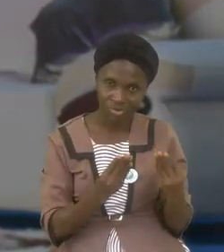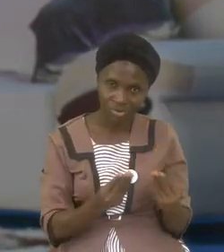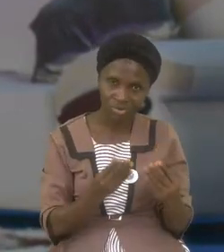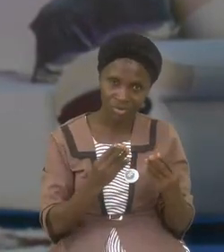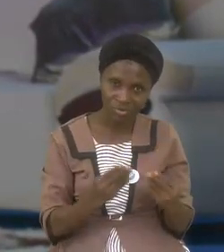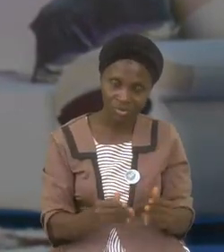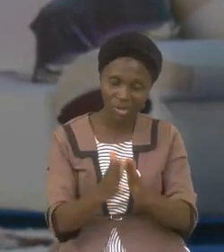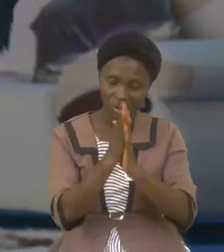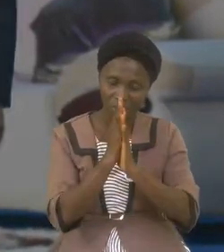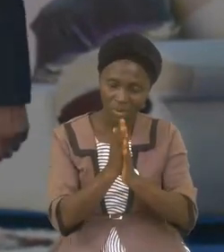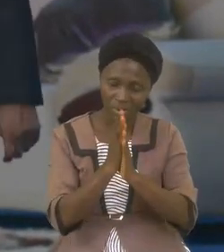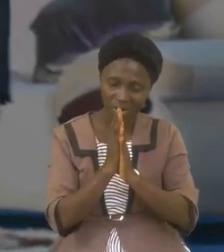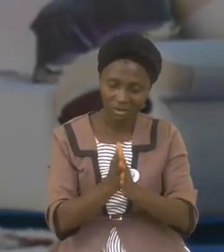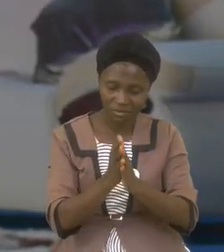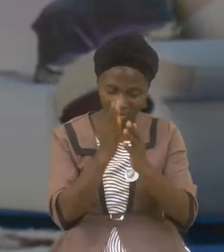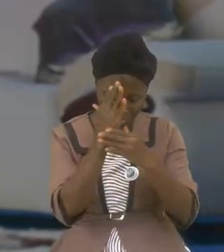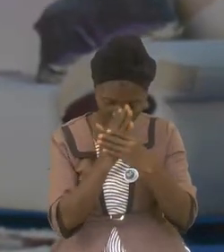péché, venir au Seigneur